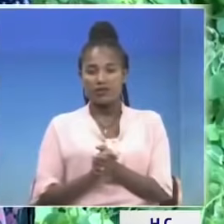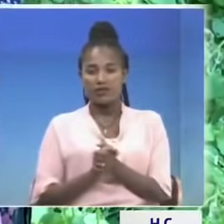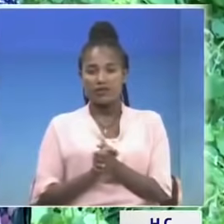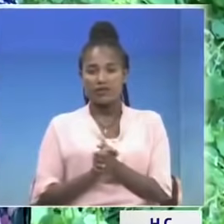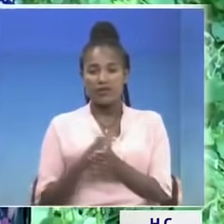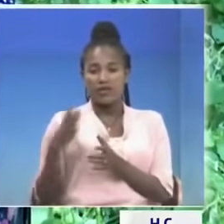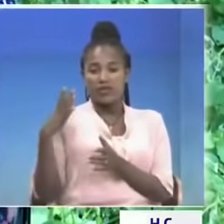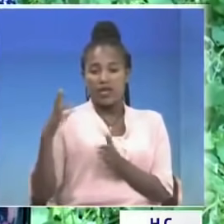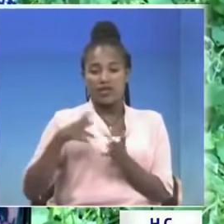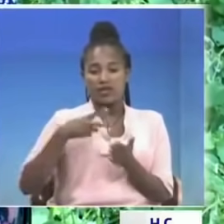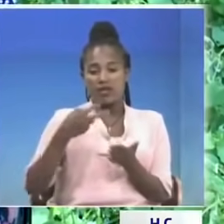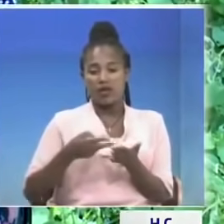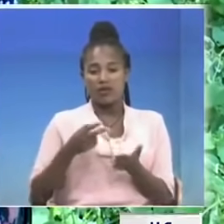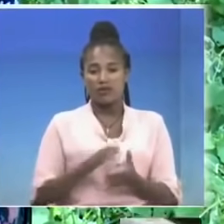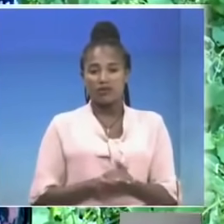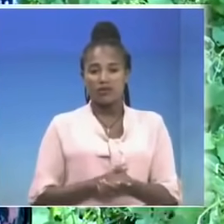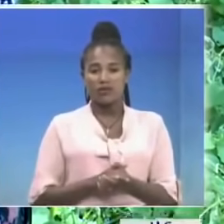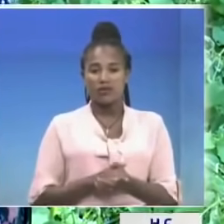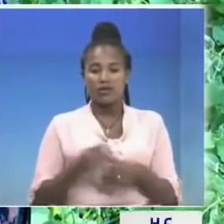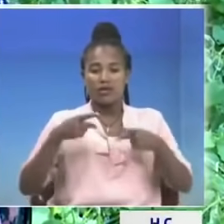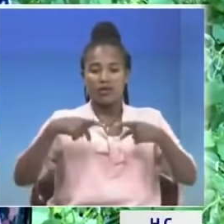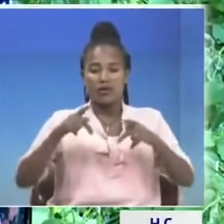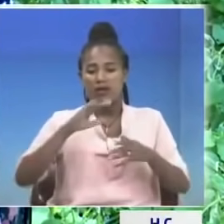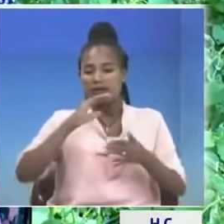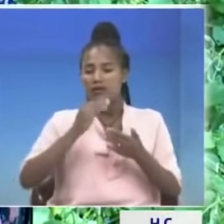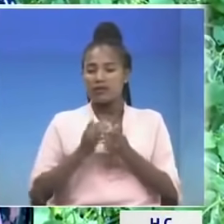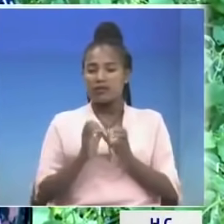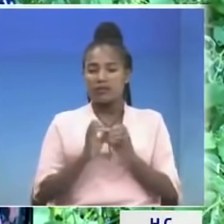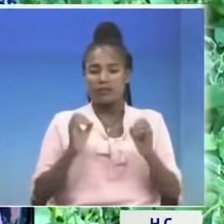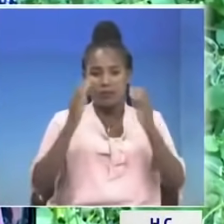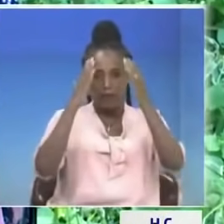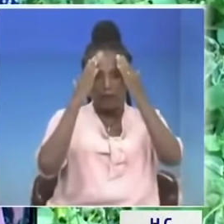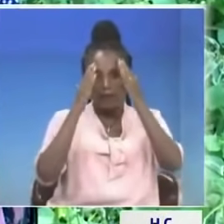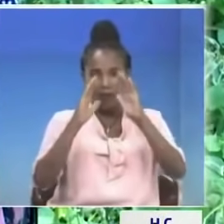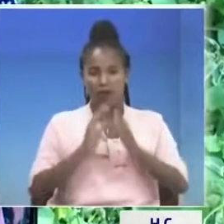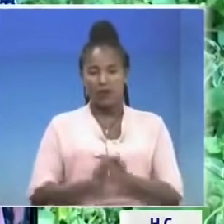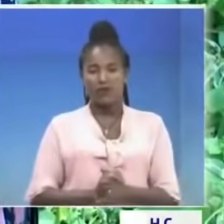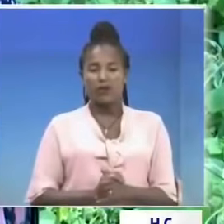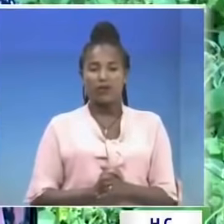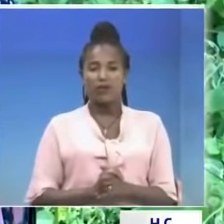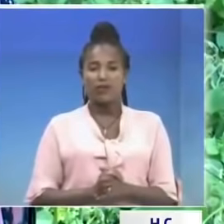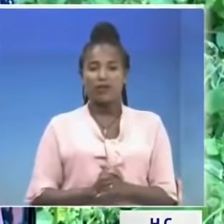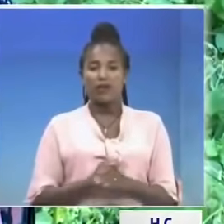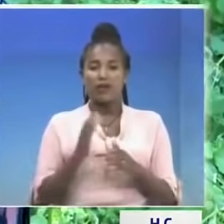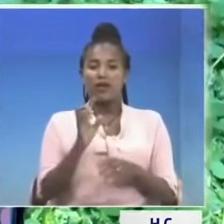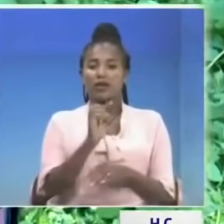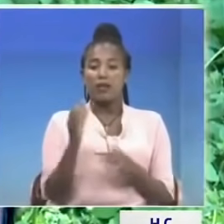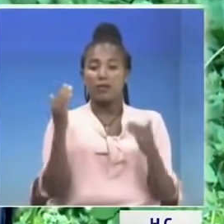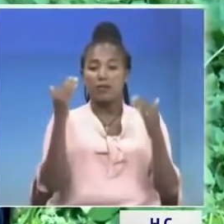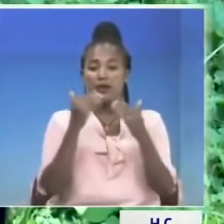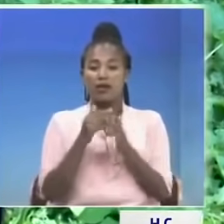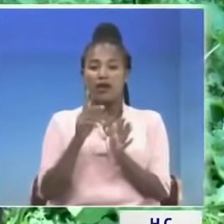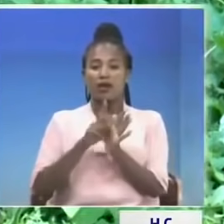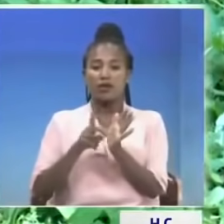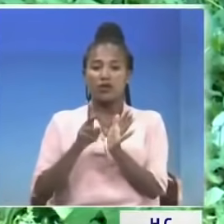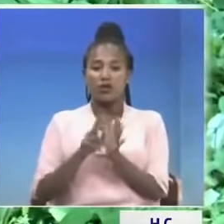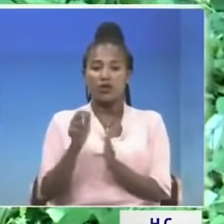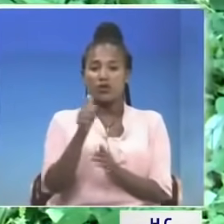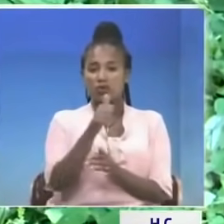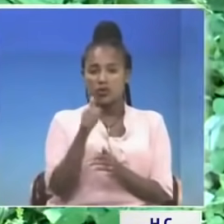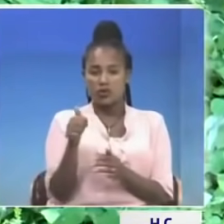ነው የጣሉት። ገበሬ ነው ልጅም የሚያውቀው ጉዳይ የለም። አሁን ቅዳሜ ማታ ያገደሉ